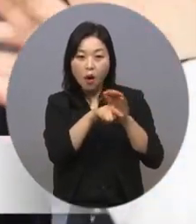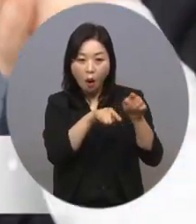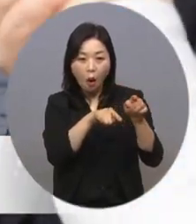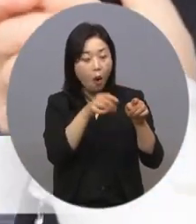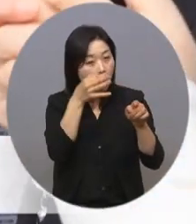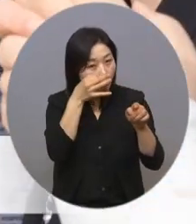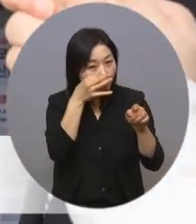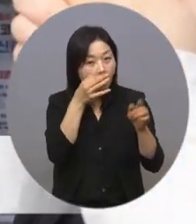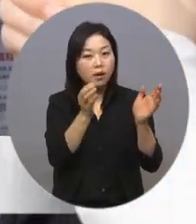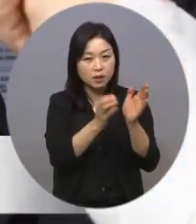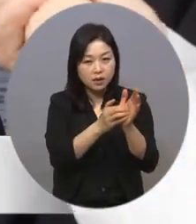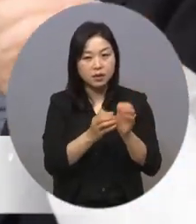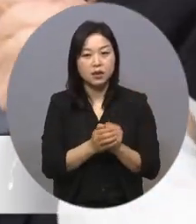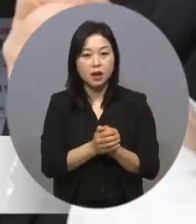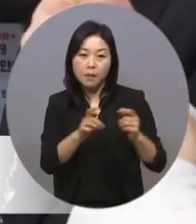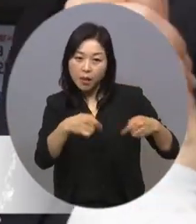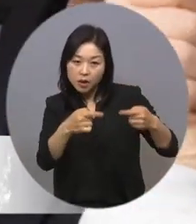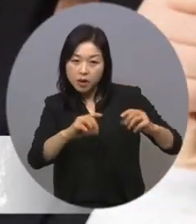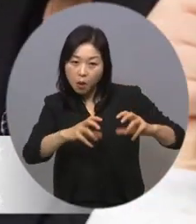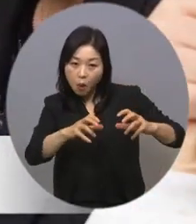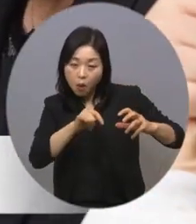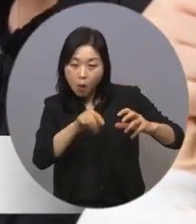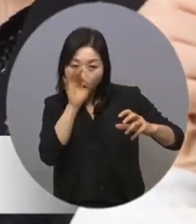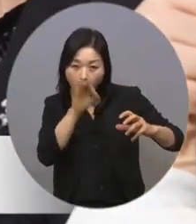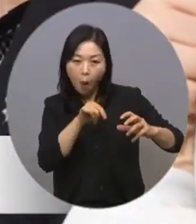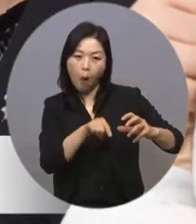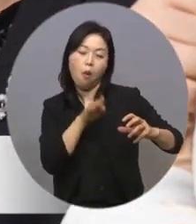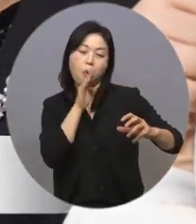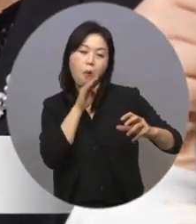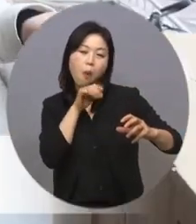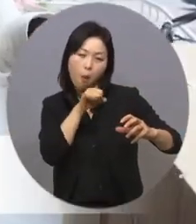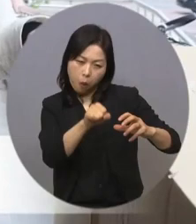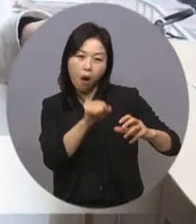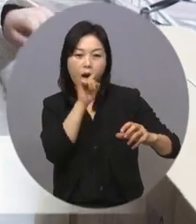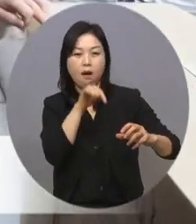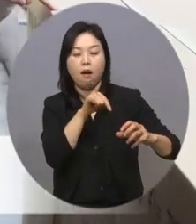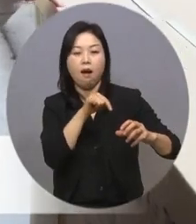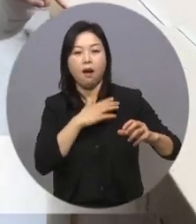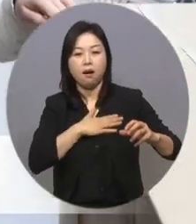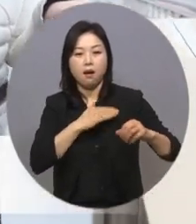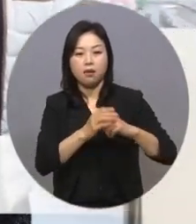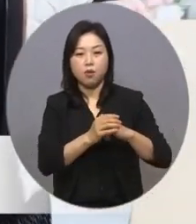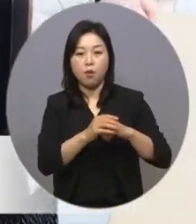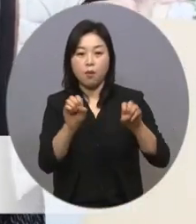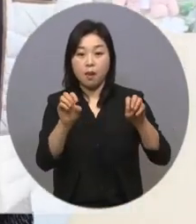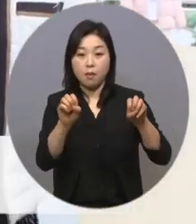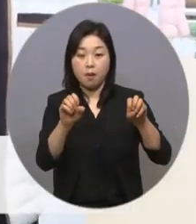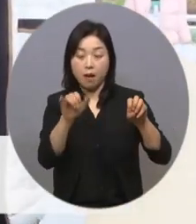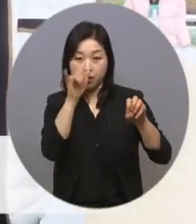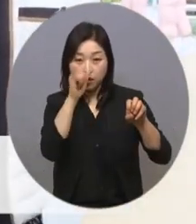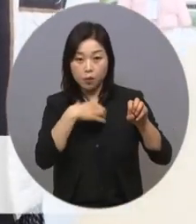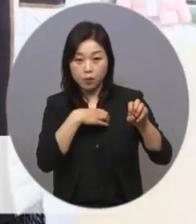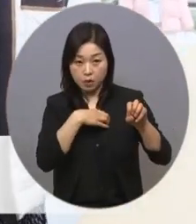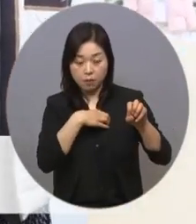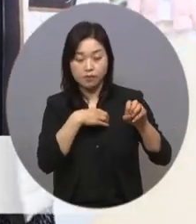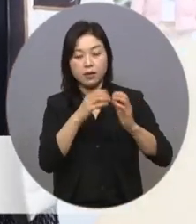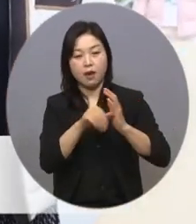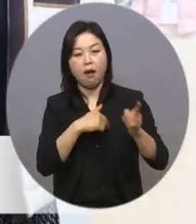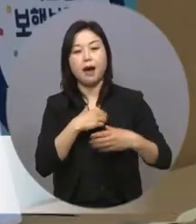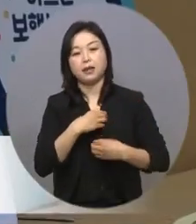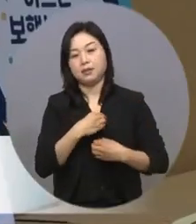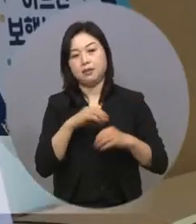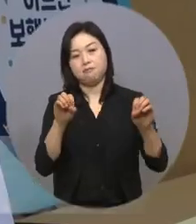드릴게. 바퀴랑 보시면 아마 이게 좀 다르죠. 우리 깜빡깜빡 경광등처럼 안전등